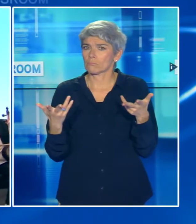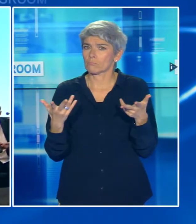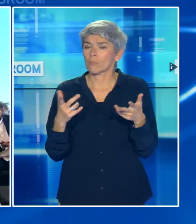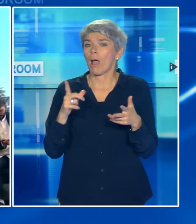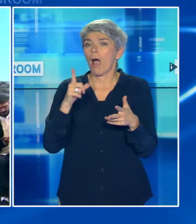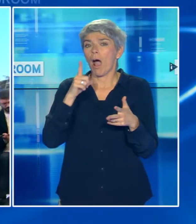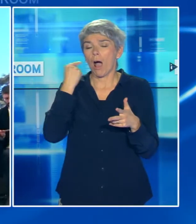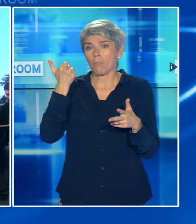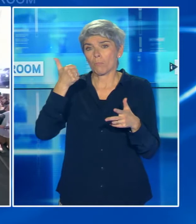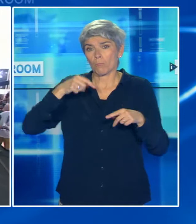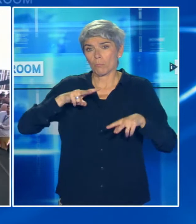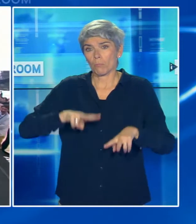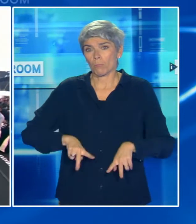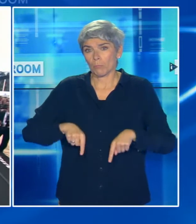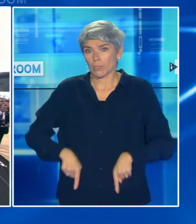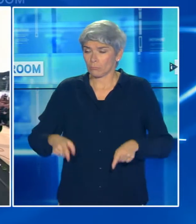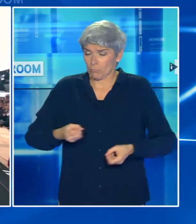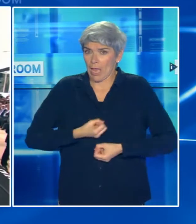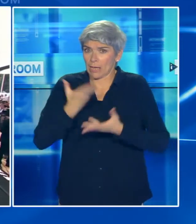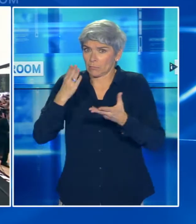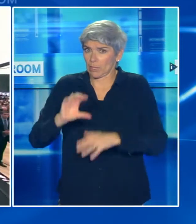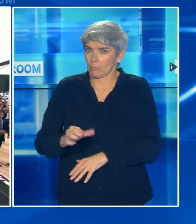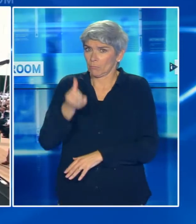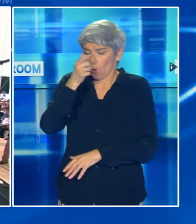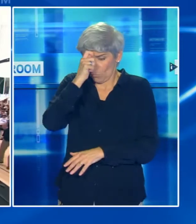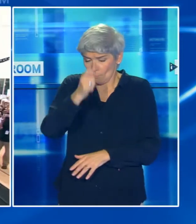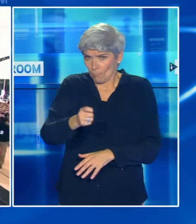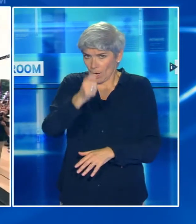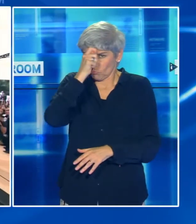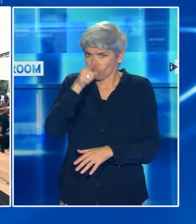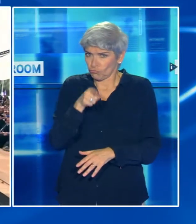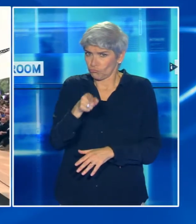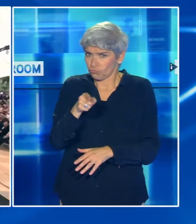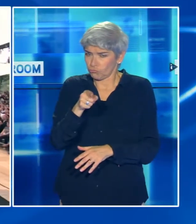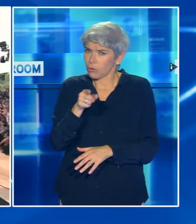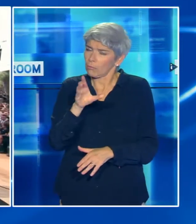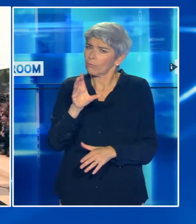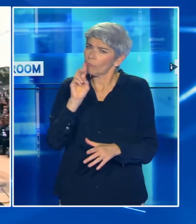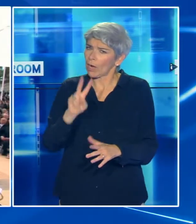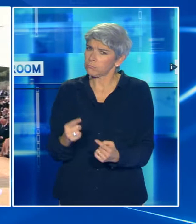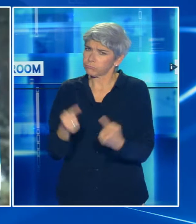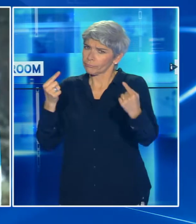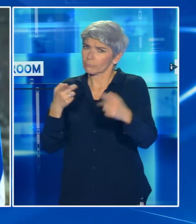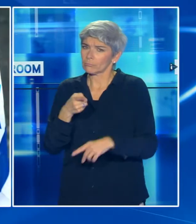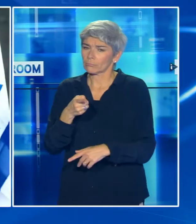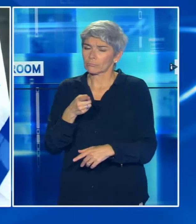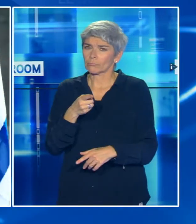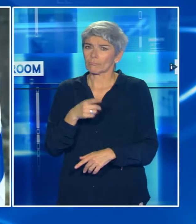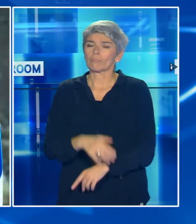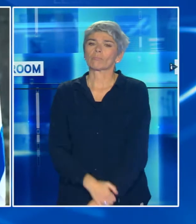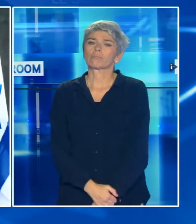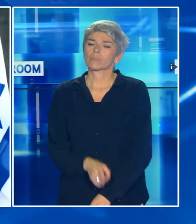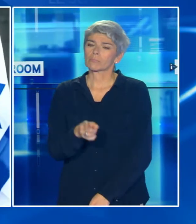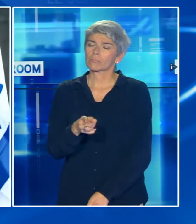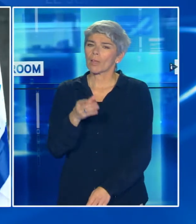Benyamin Netanyahou est l'un des premiers à s'exprimer. Hommage à son plus grand opposant politique. Il